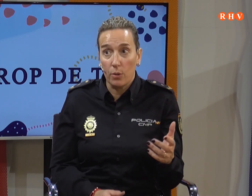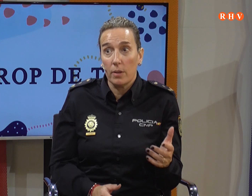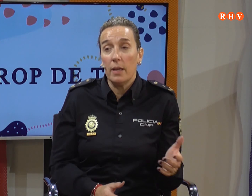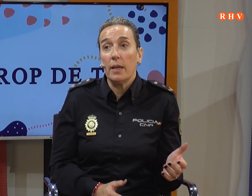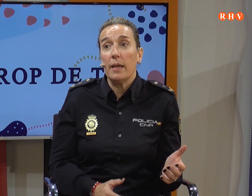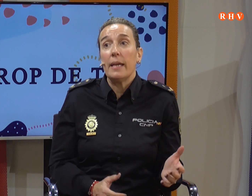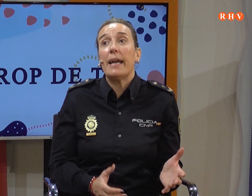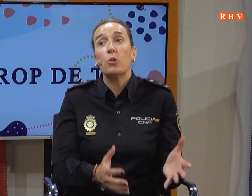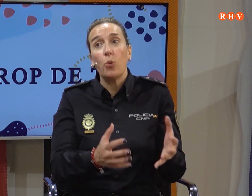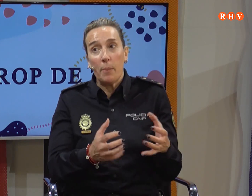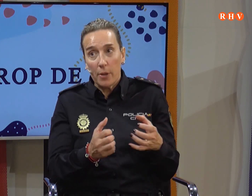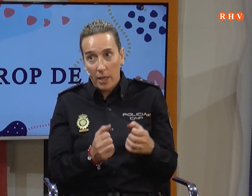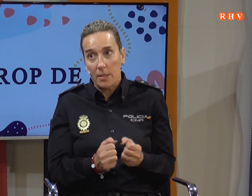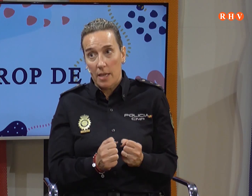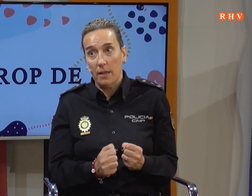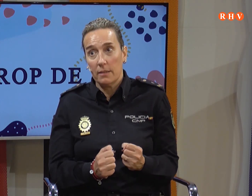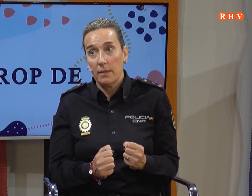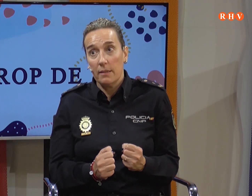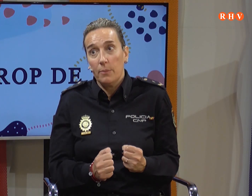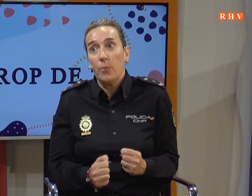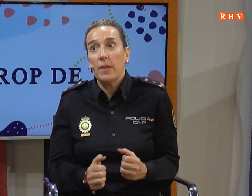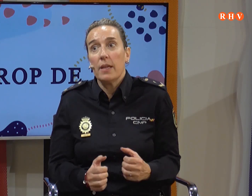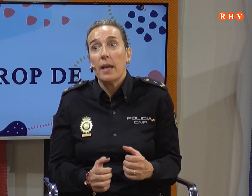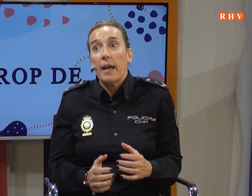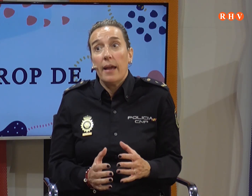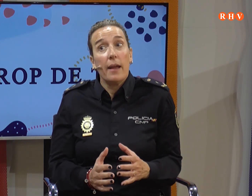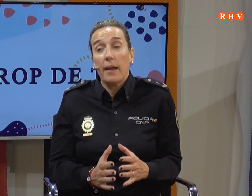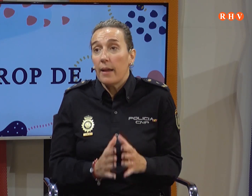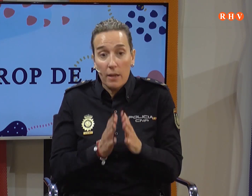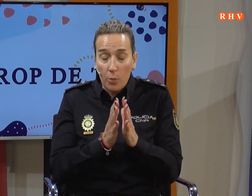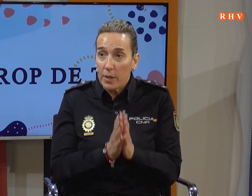parar-lo i actua en violència. Claro. Vull dir,